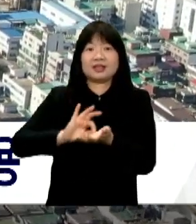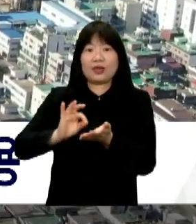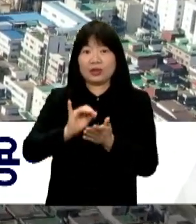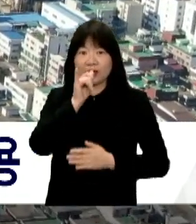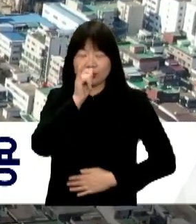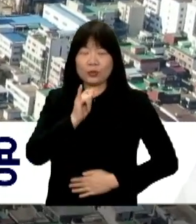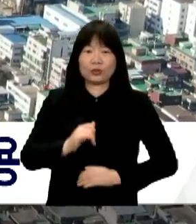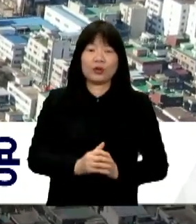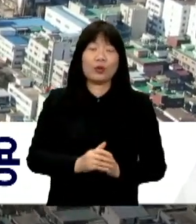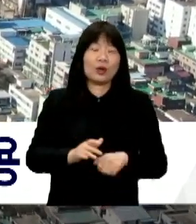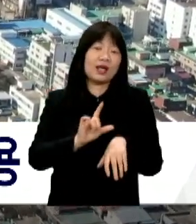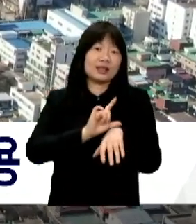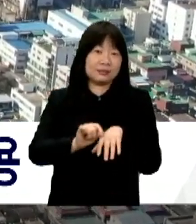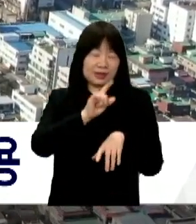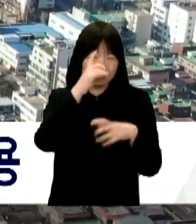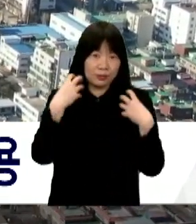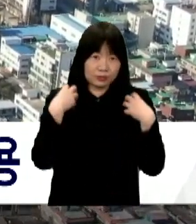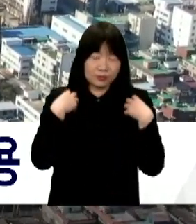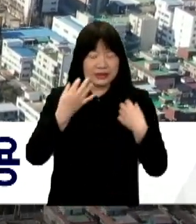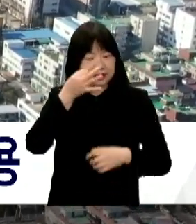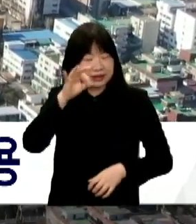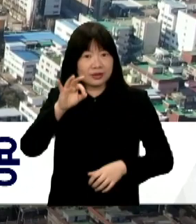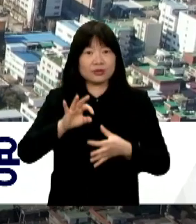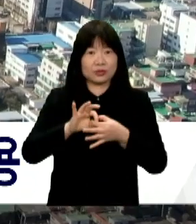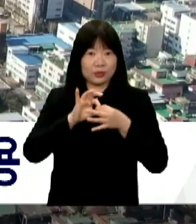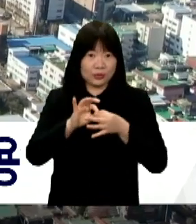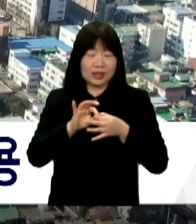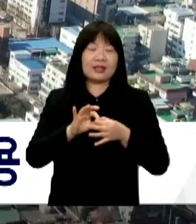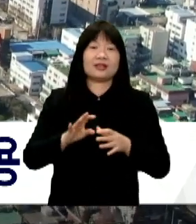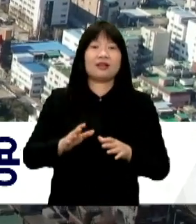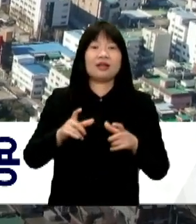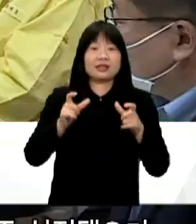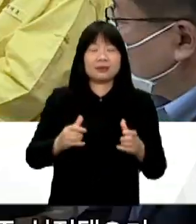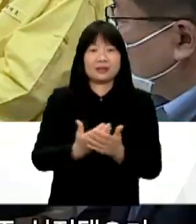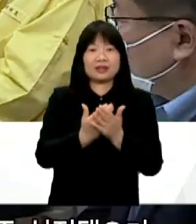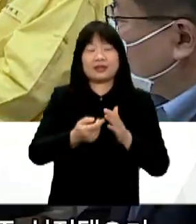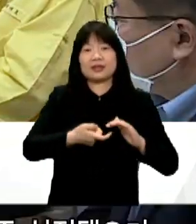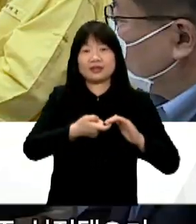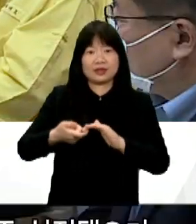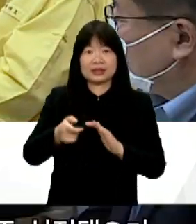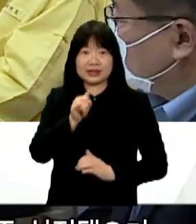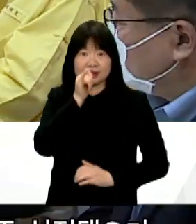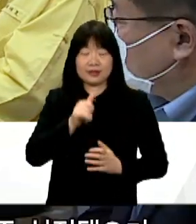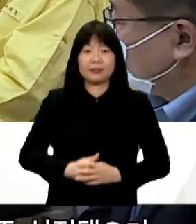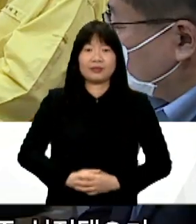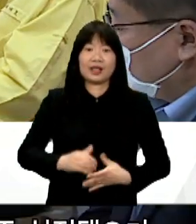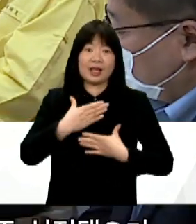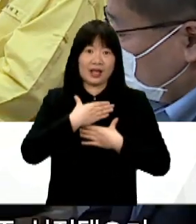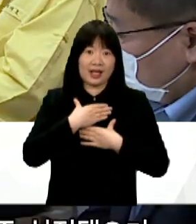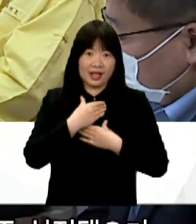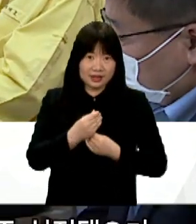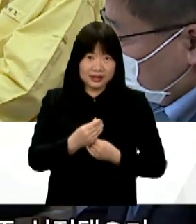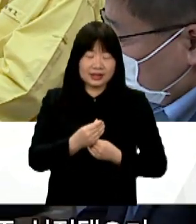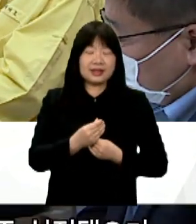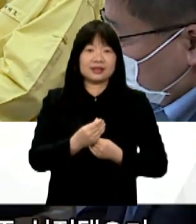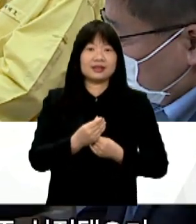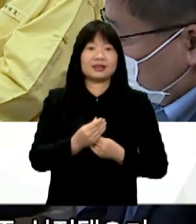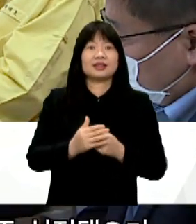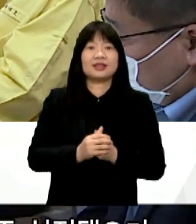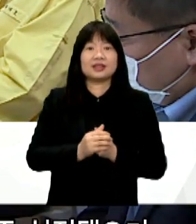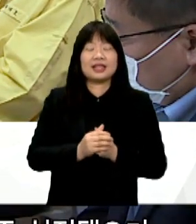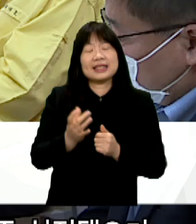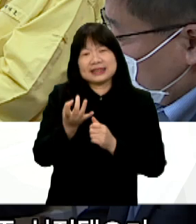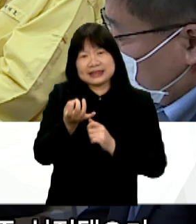기업 창업과 지자체 실증을 통해 지역 발전을 견인하는 사업입니다. 해당 사업에 우리 시는 안양시민 안전에